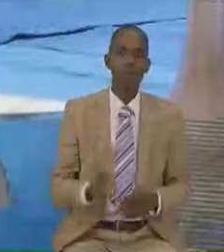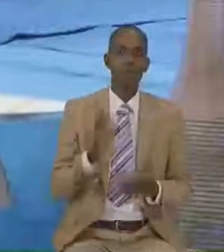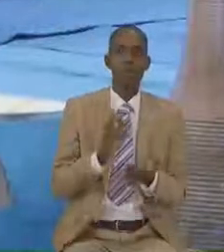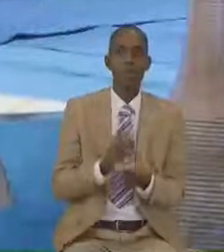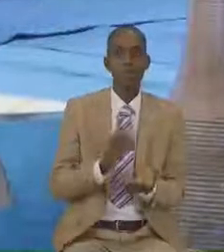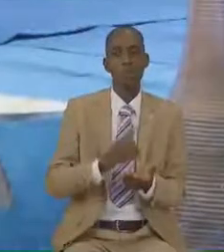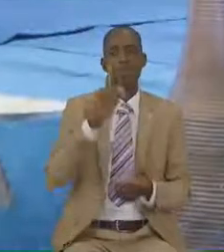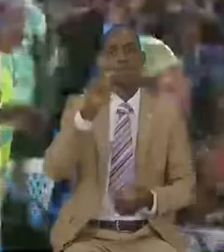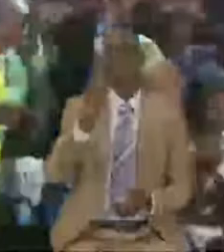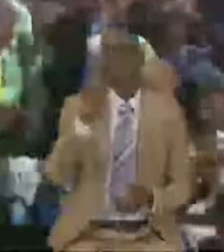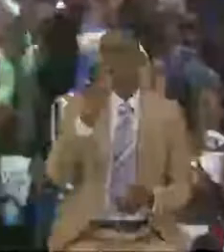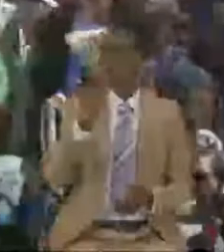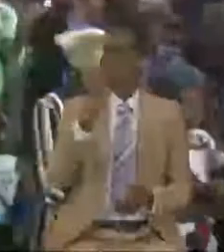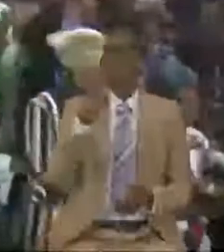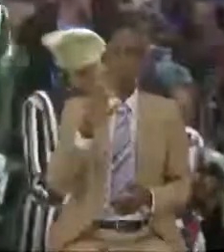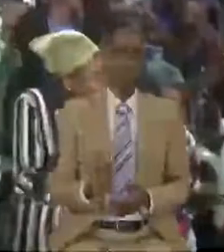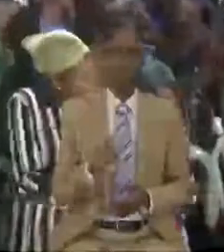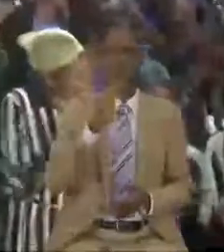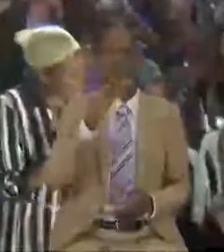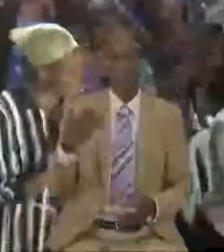Pasteur Docteur W.comoé.